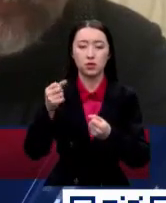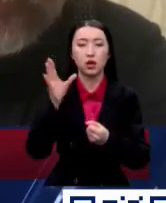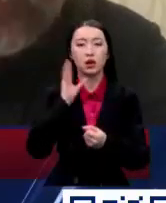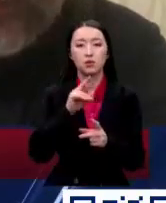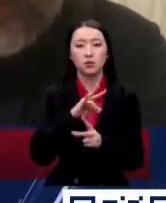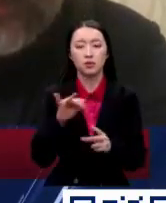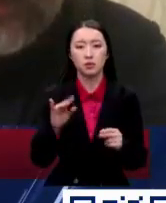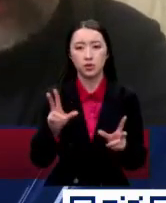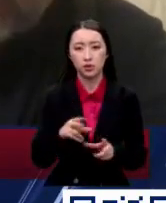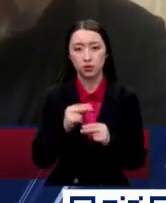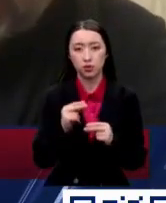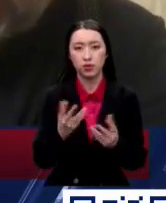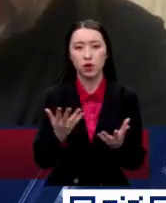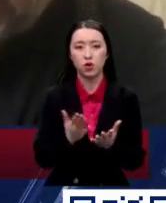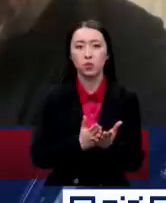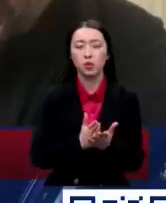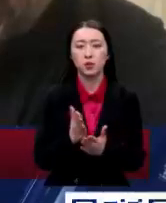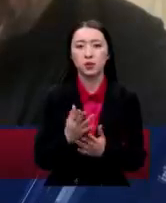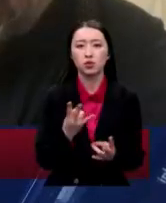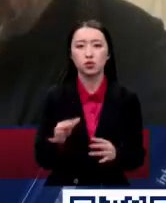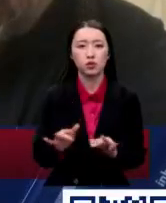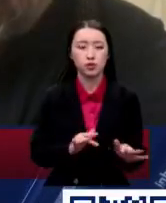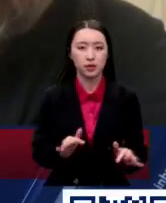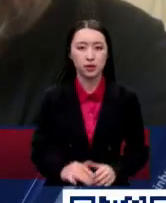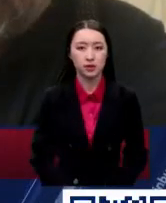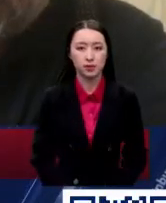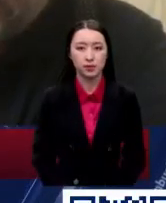собственной продукции? В каком направлении надо двигаться Казахстану?